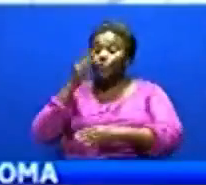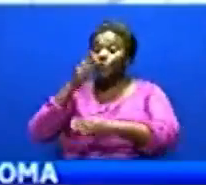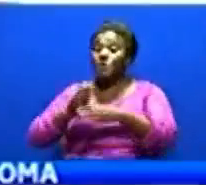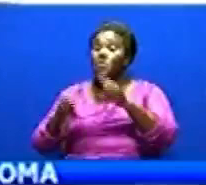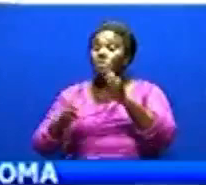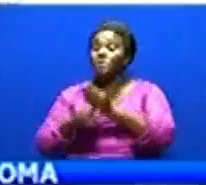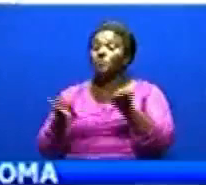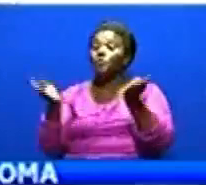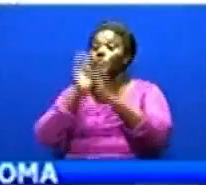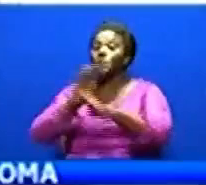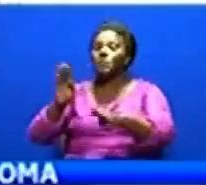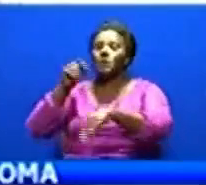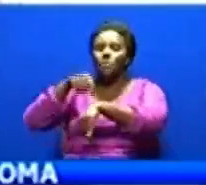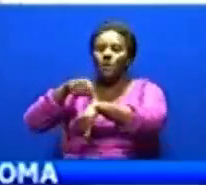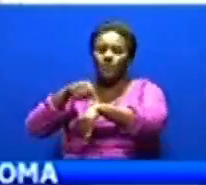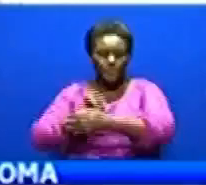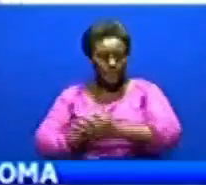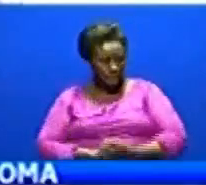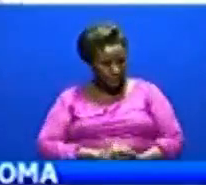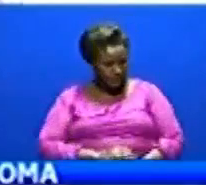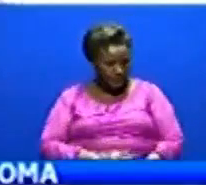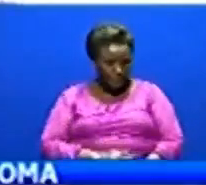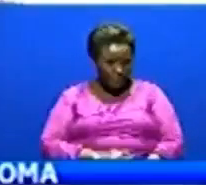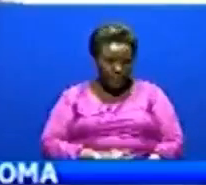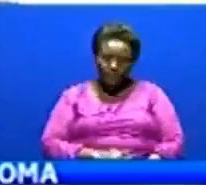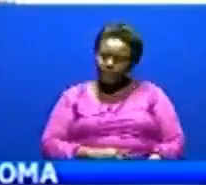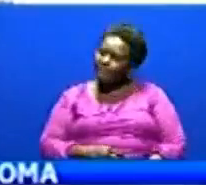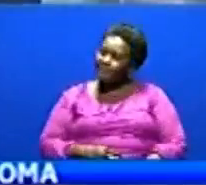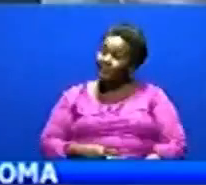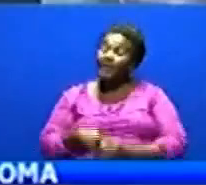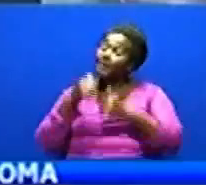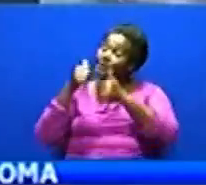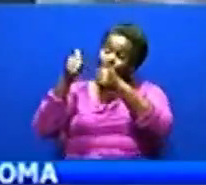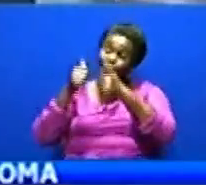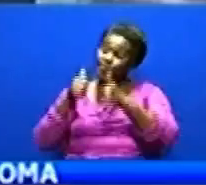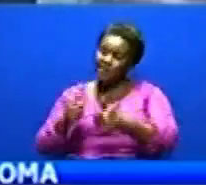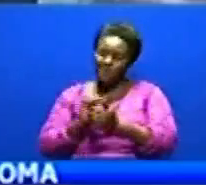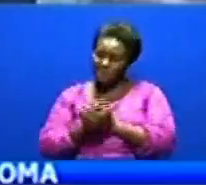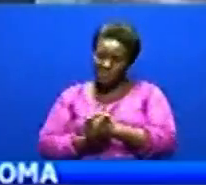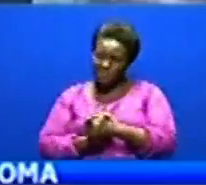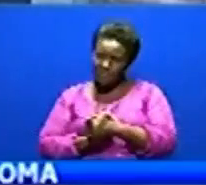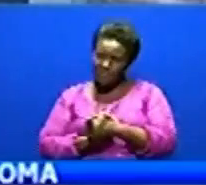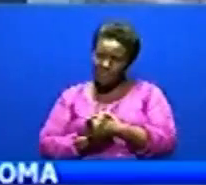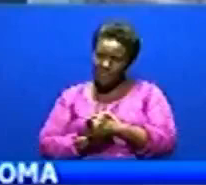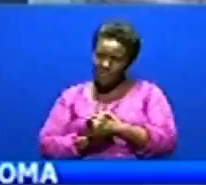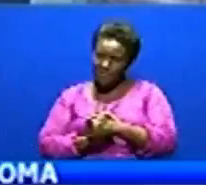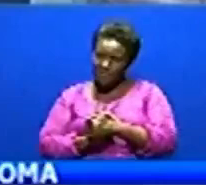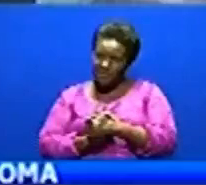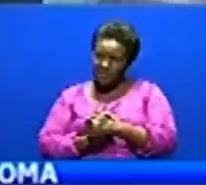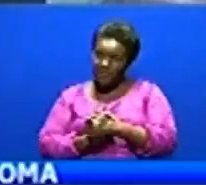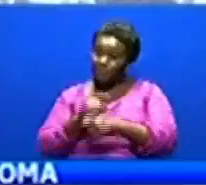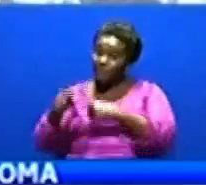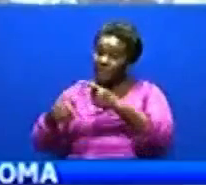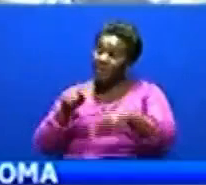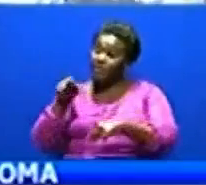utakamilishwa kwa wakati. Tunakuahidi kwamba mradi huu wa ujenzi wa ofisi za Tume ya Taifa ya Uchaguzi